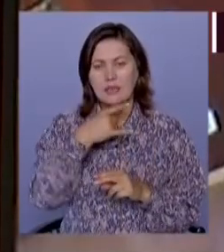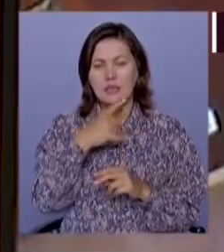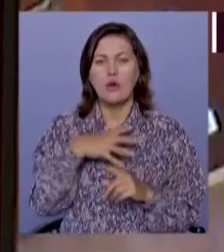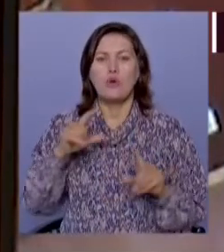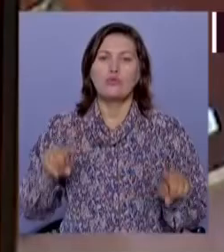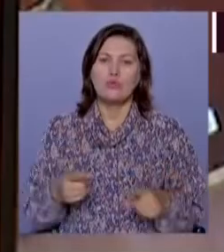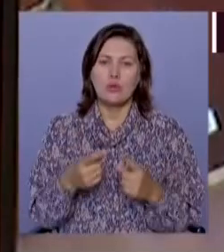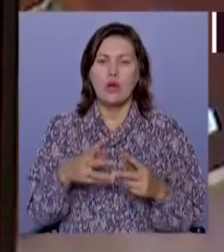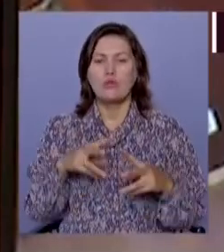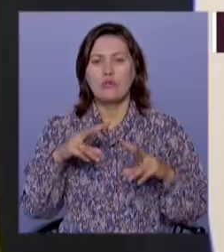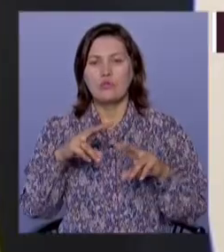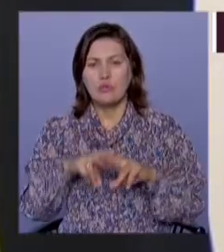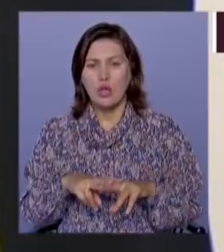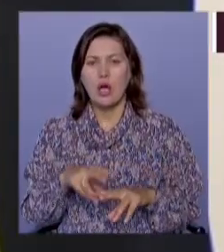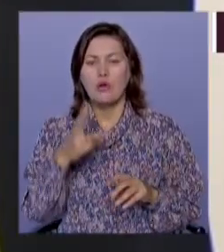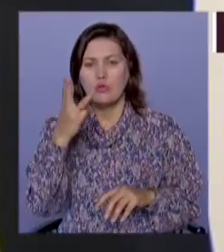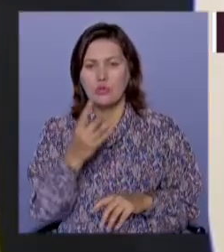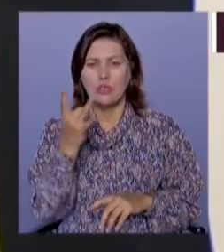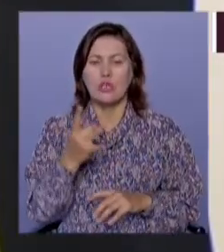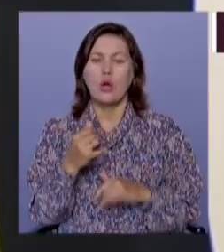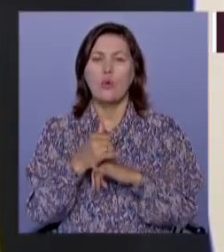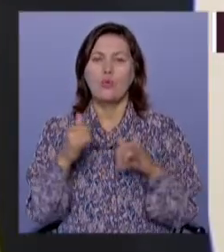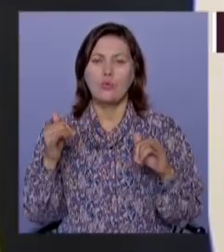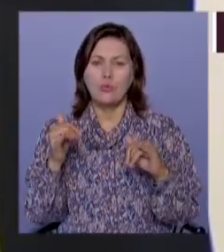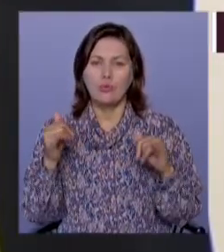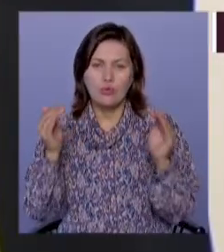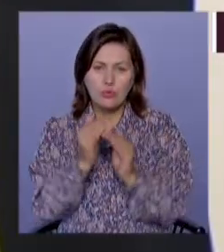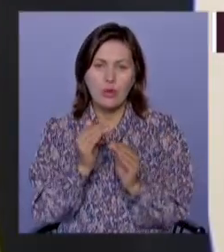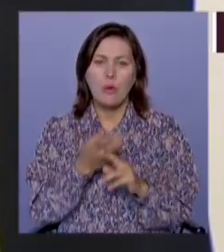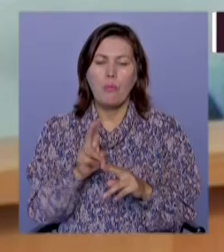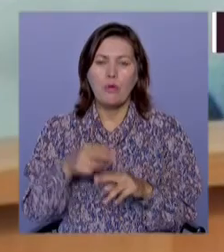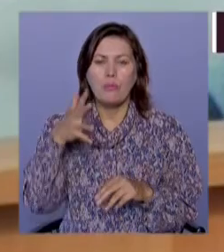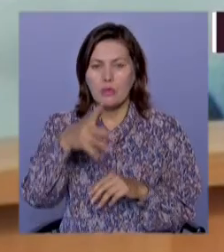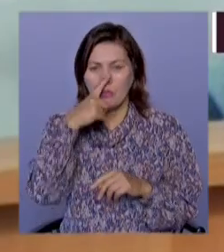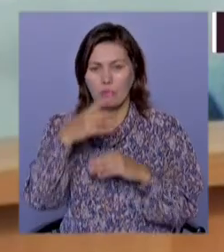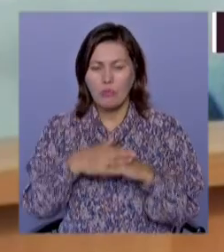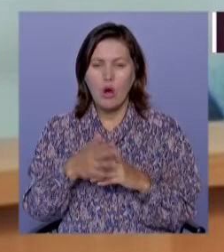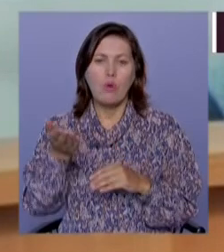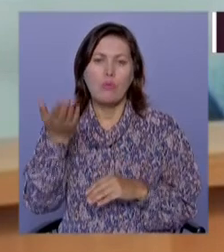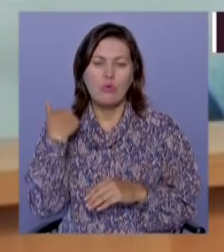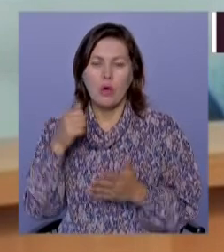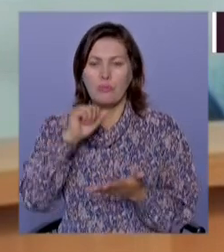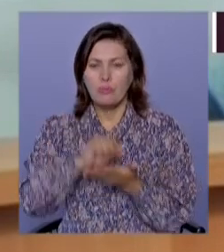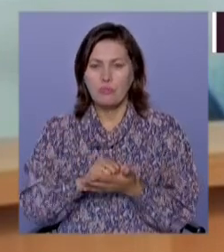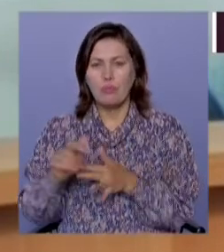ұсталғандар мен сотталғандар саны 3 есеге азайыпты. Бүгінгі таңда 5 мыңға жуық іс бұрынғыдай қағаз